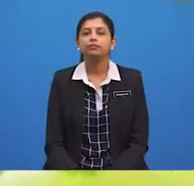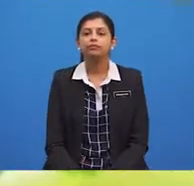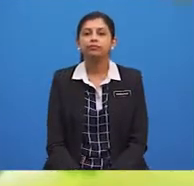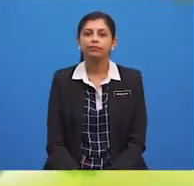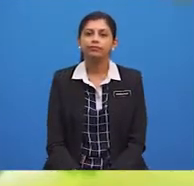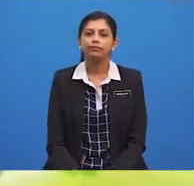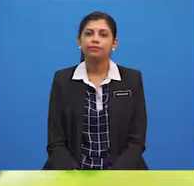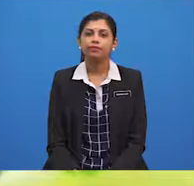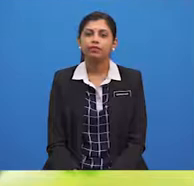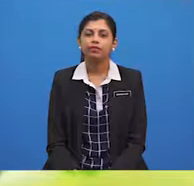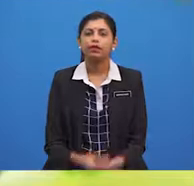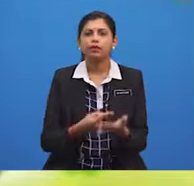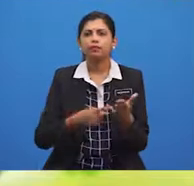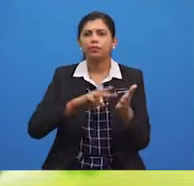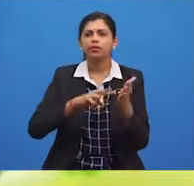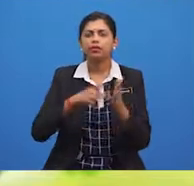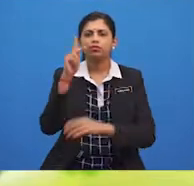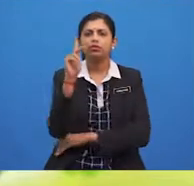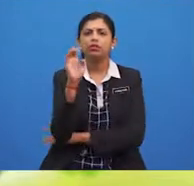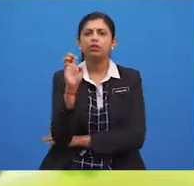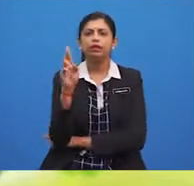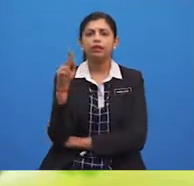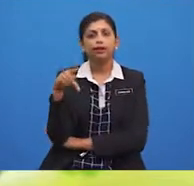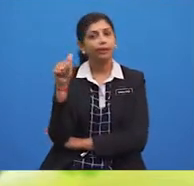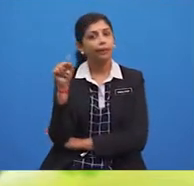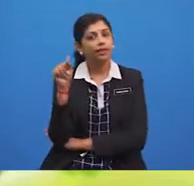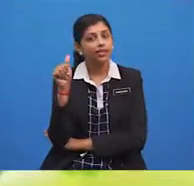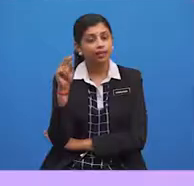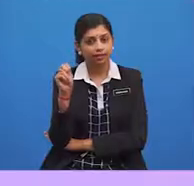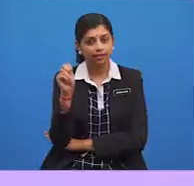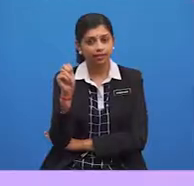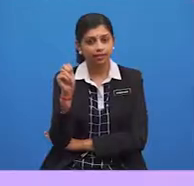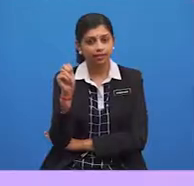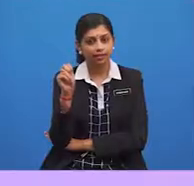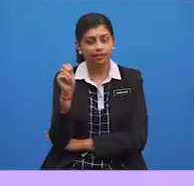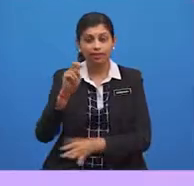murid-murid, apakah yang dimaksudkan kerpasan?